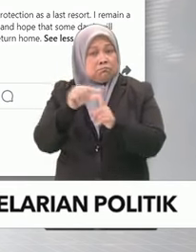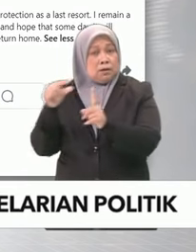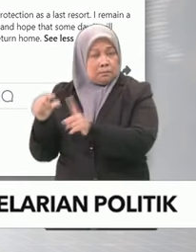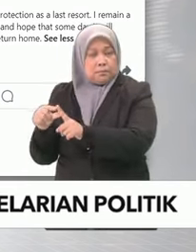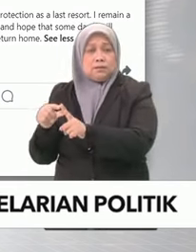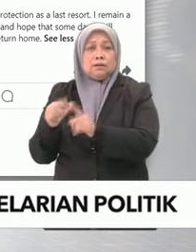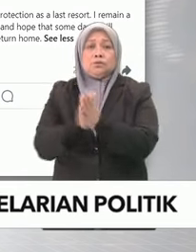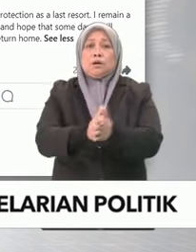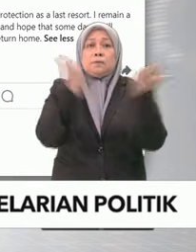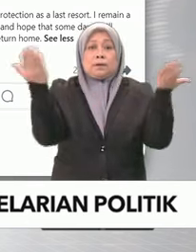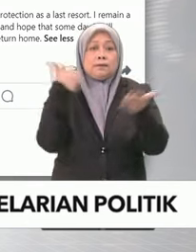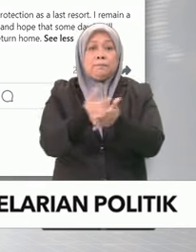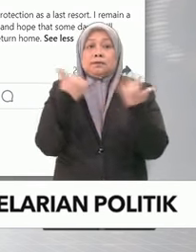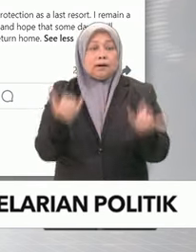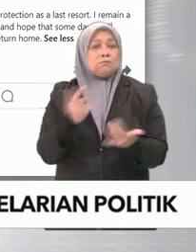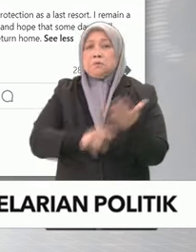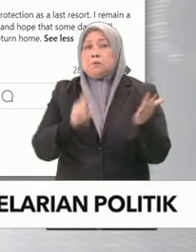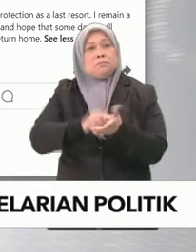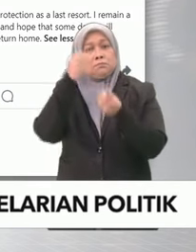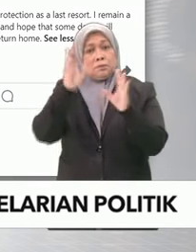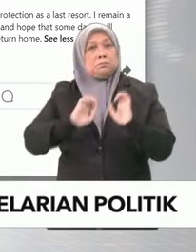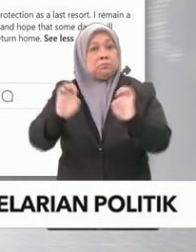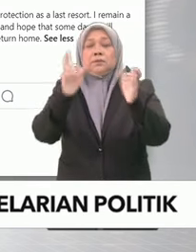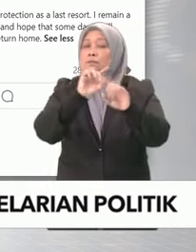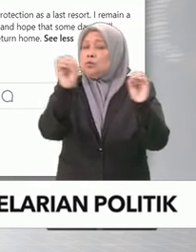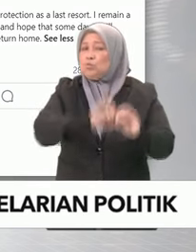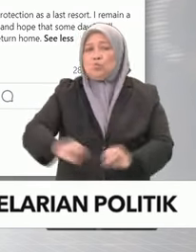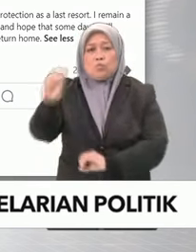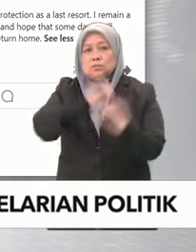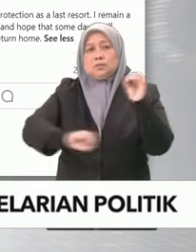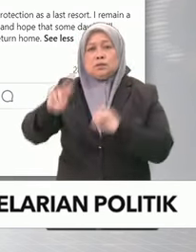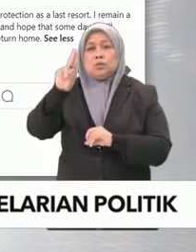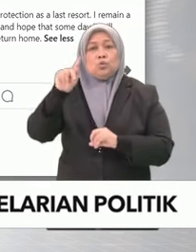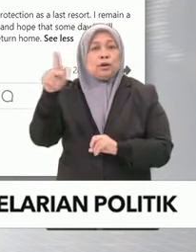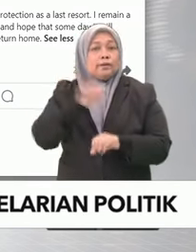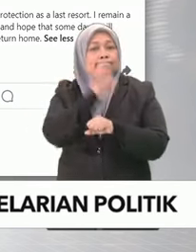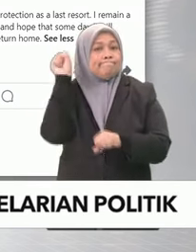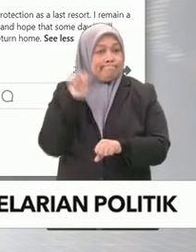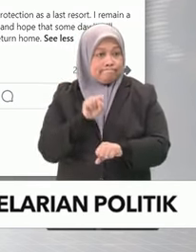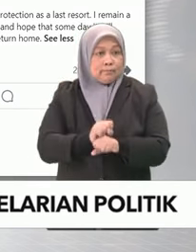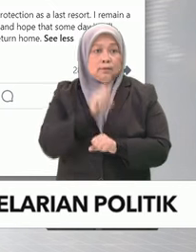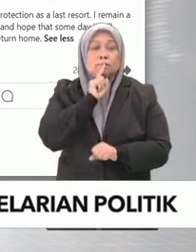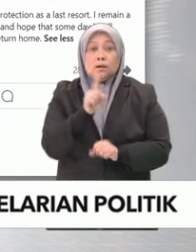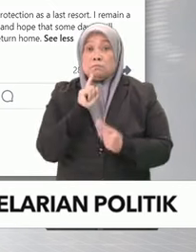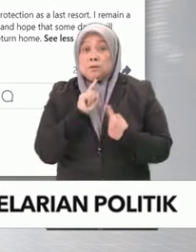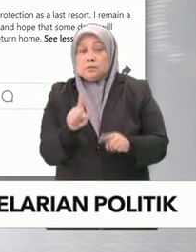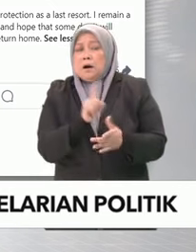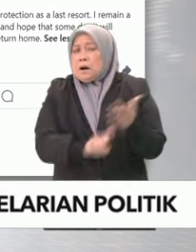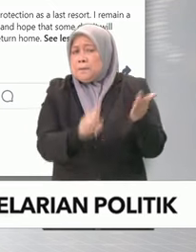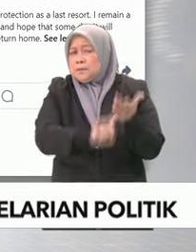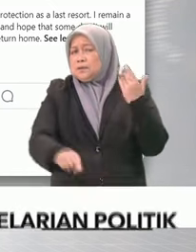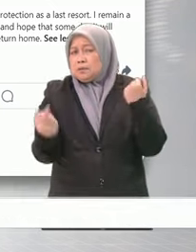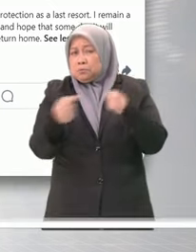Guardian setakat ini tiada kenyataan segera dikeluarkan oleh seruhanjaya tinggi UK di Singapura sebagai reaksi terhadap